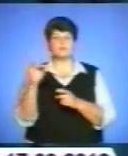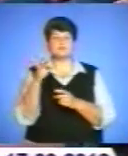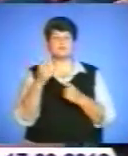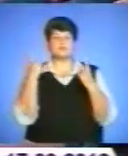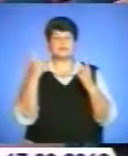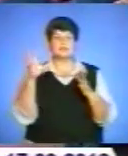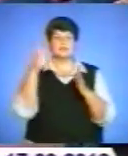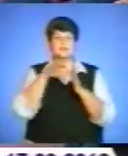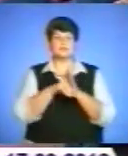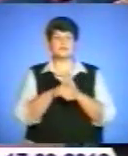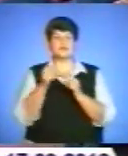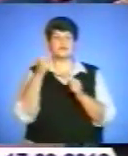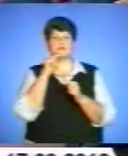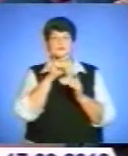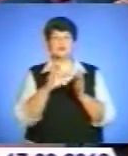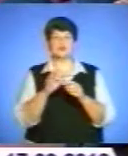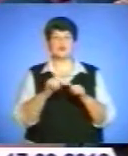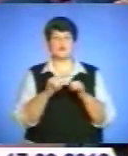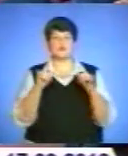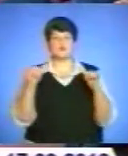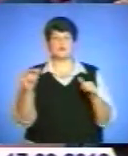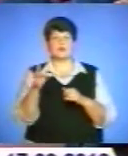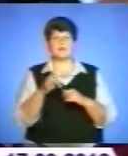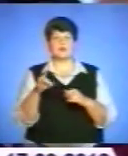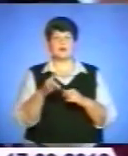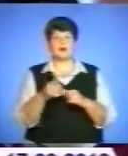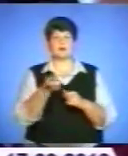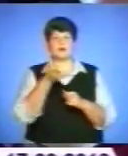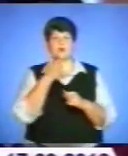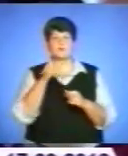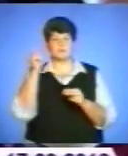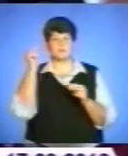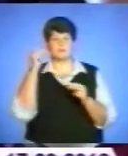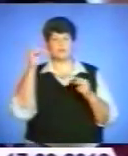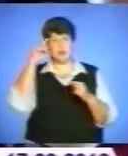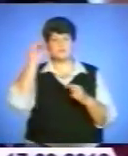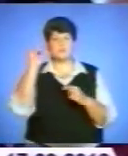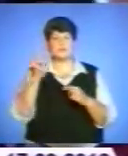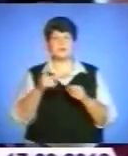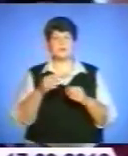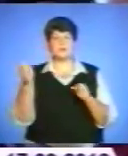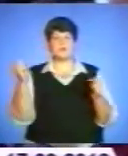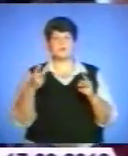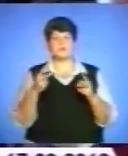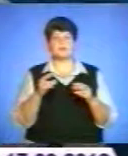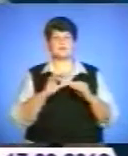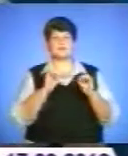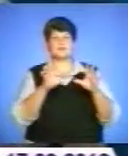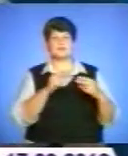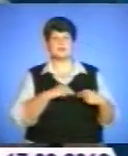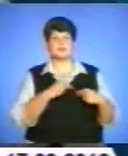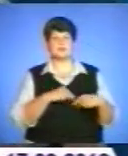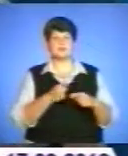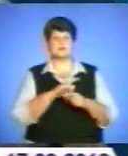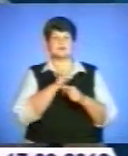економічний розвиток регіону. А компетентність, професіоналізм і самовіддана праця лісників – надійний фундамент розвитку та